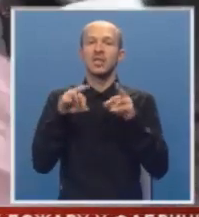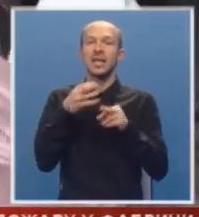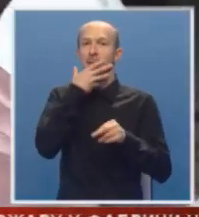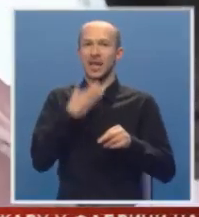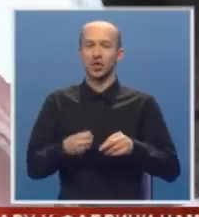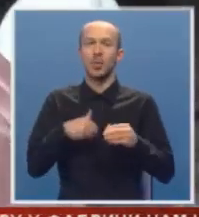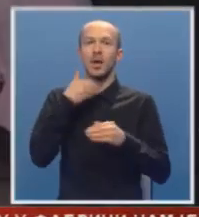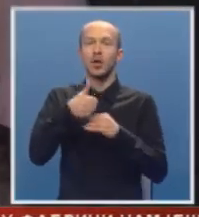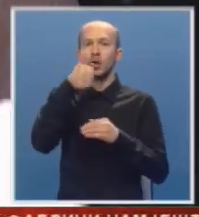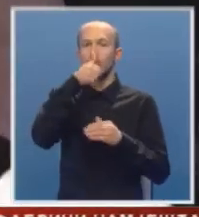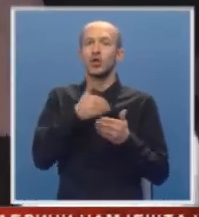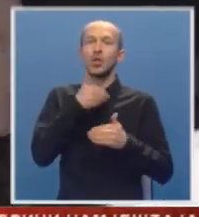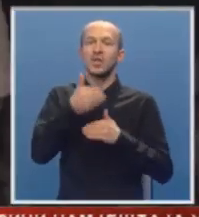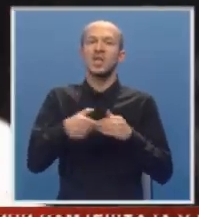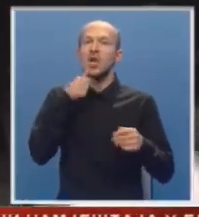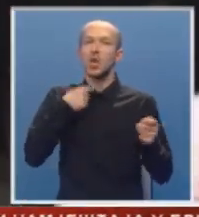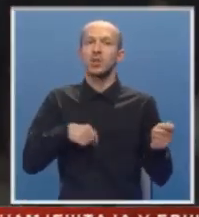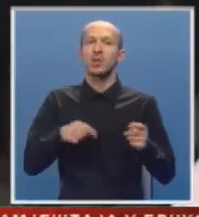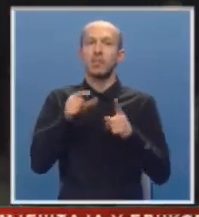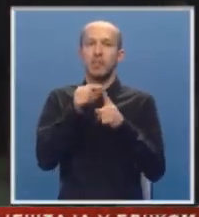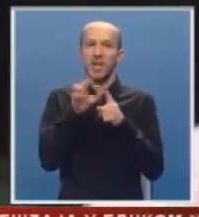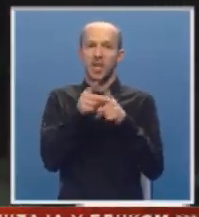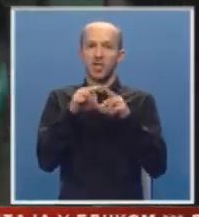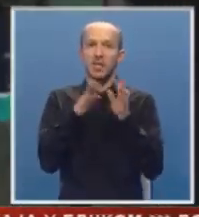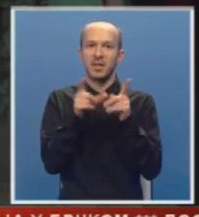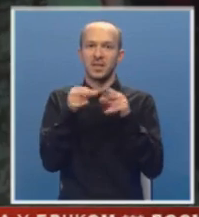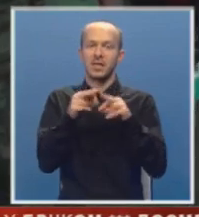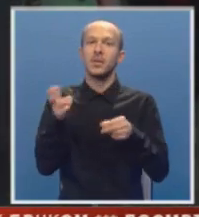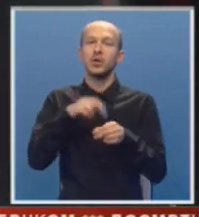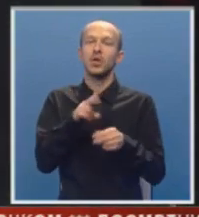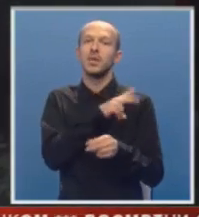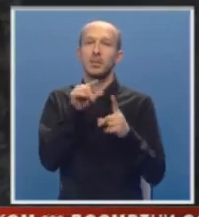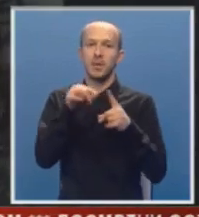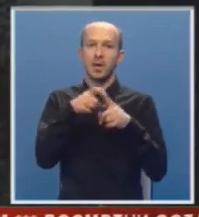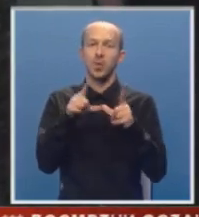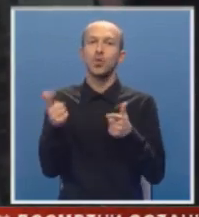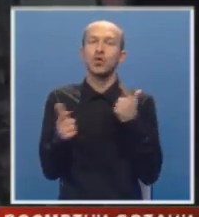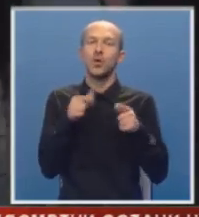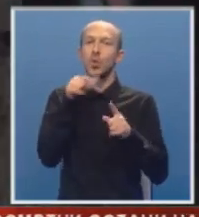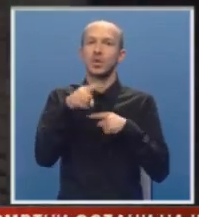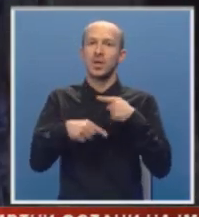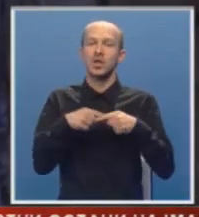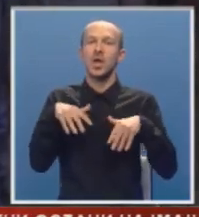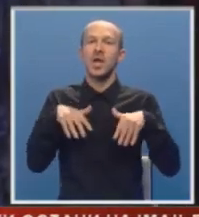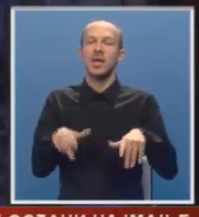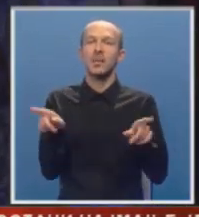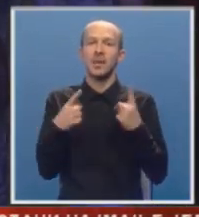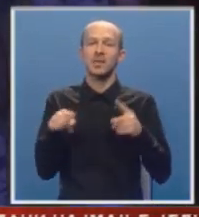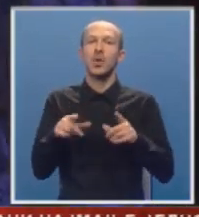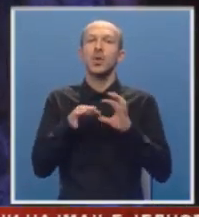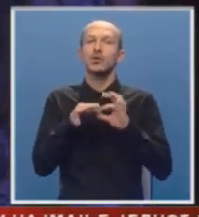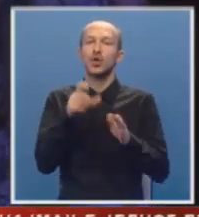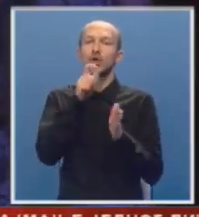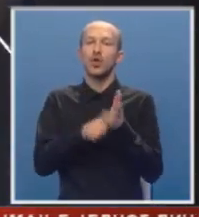Razom, nakon čega će uslijediti koncert Peđe Medenice. Prisutni će imati priliku i da uživaju u tradicionalnoj igri i pjesmi u